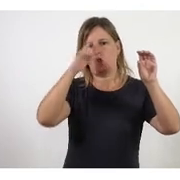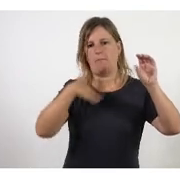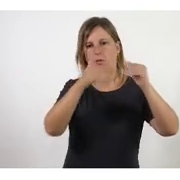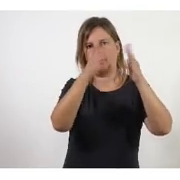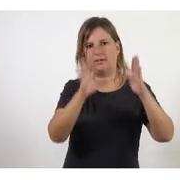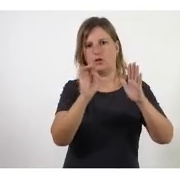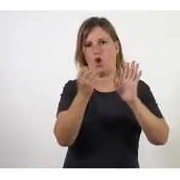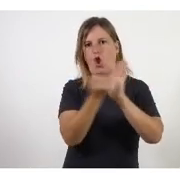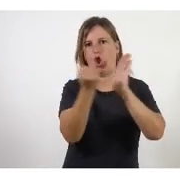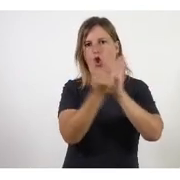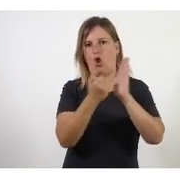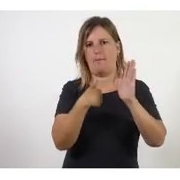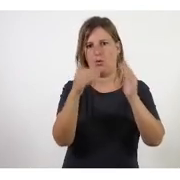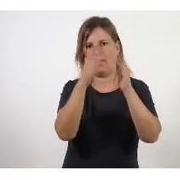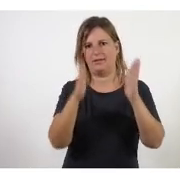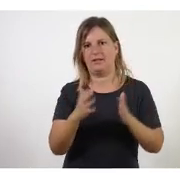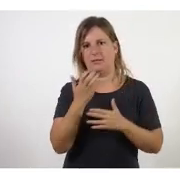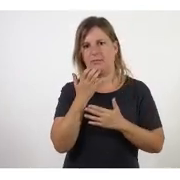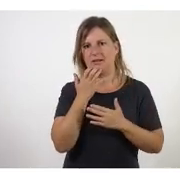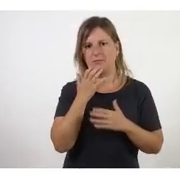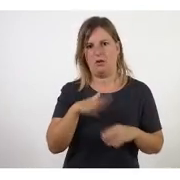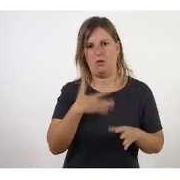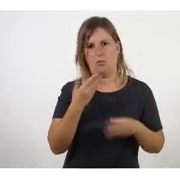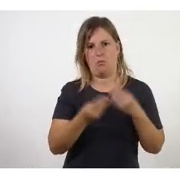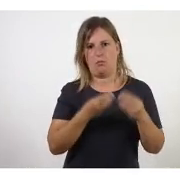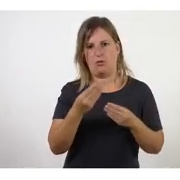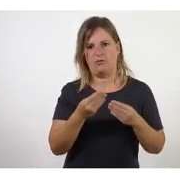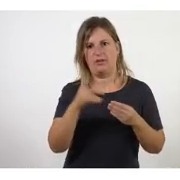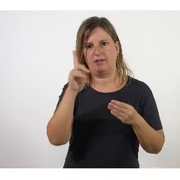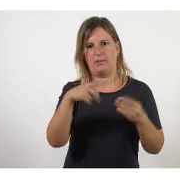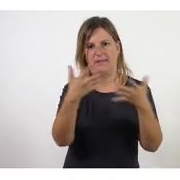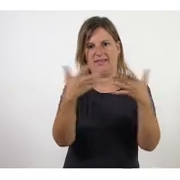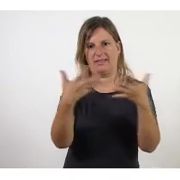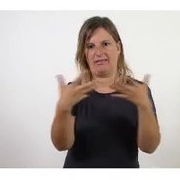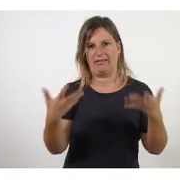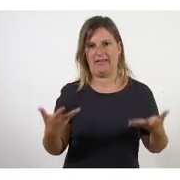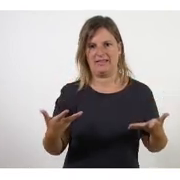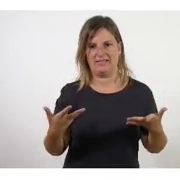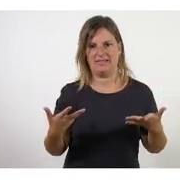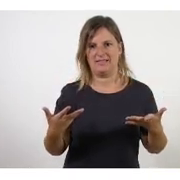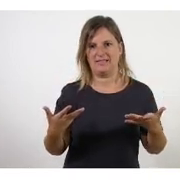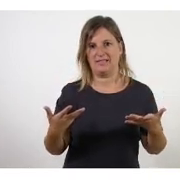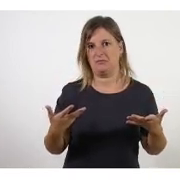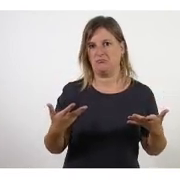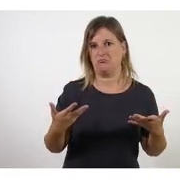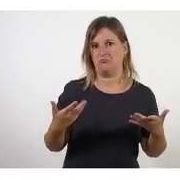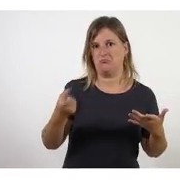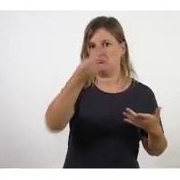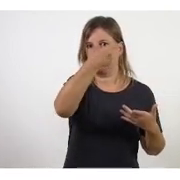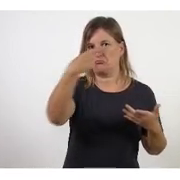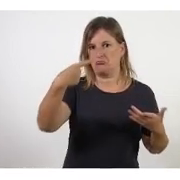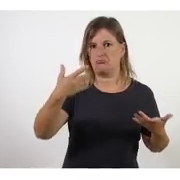entitat, el logo de la nostra entitat, doncs podeu fer-ho. També podeu fer-ho amb una marca de text, per exemple, col·locar un ròtol de